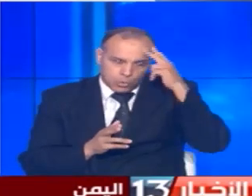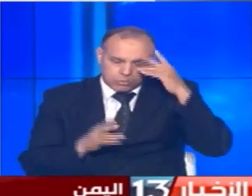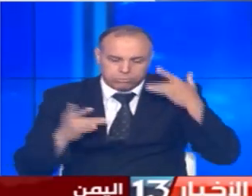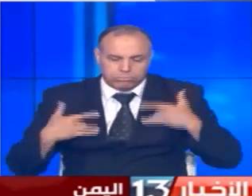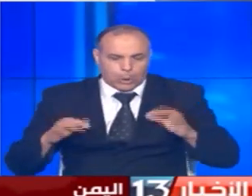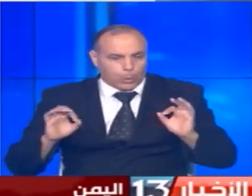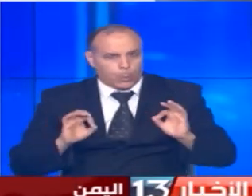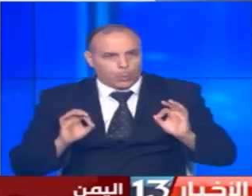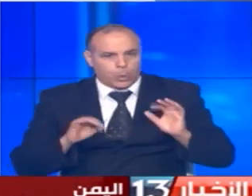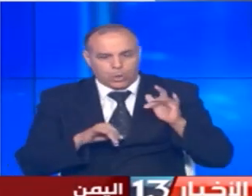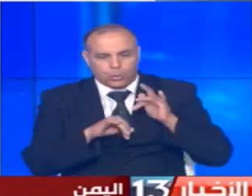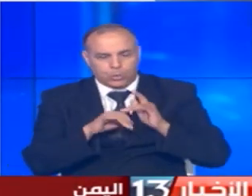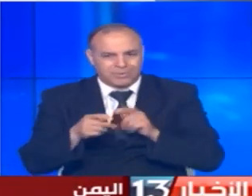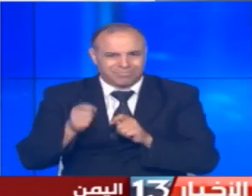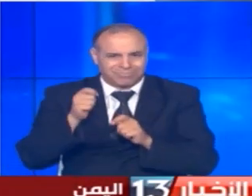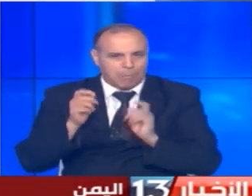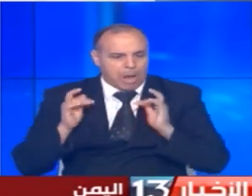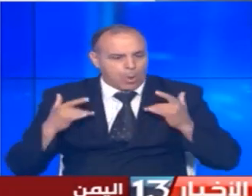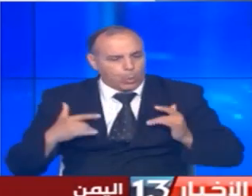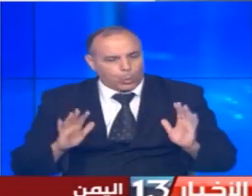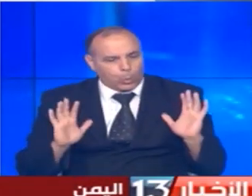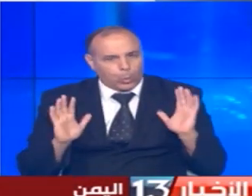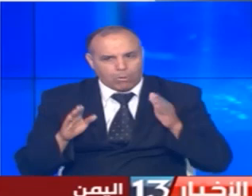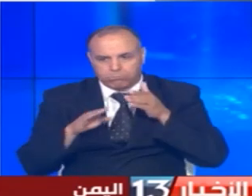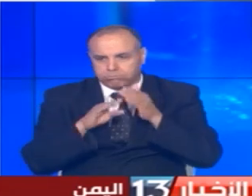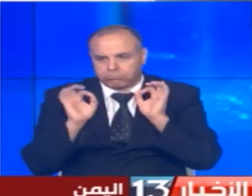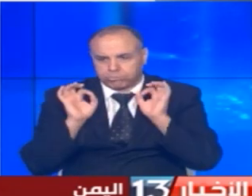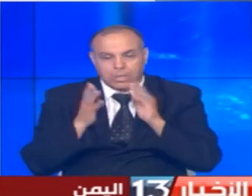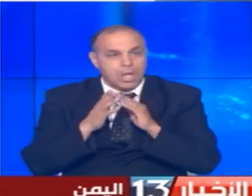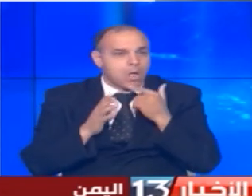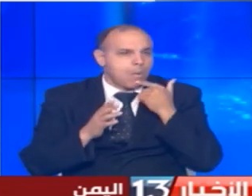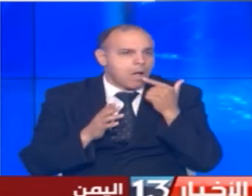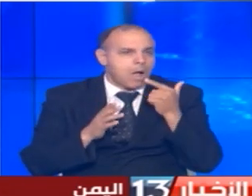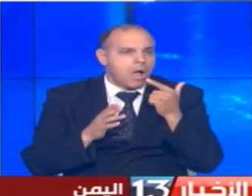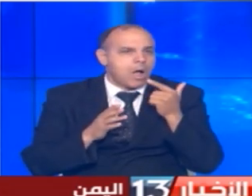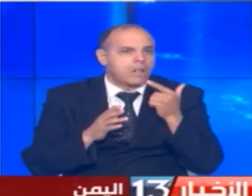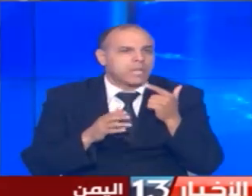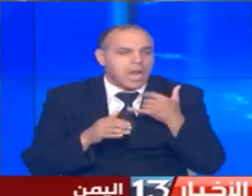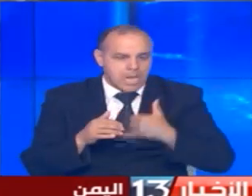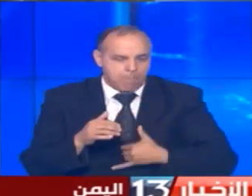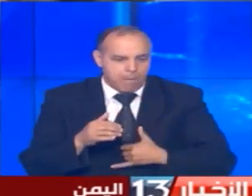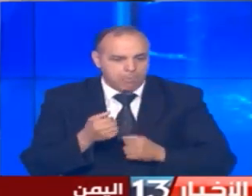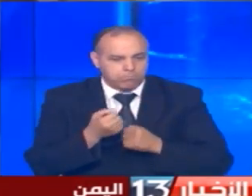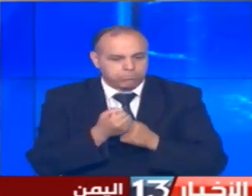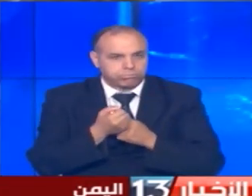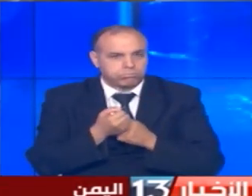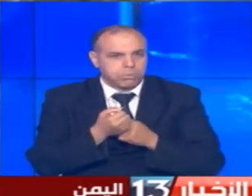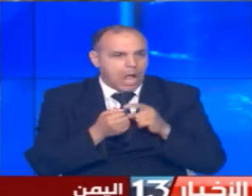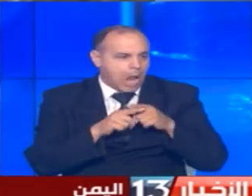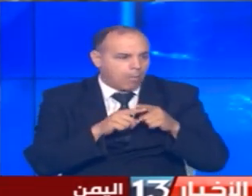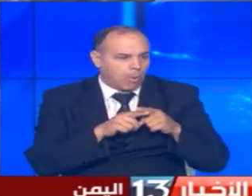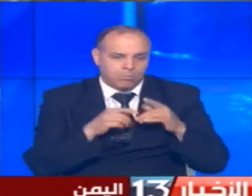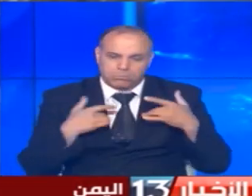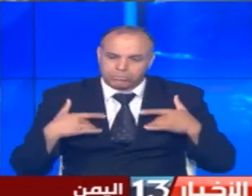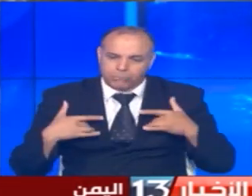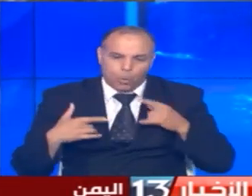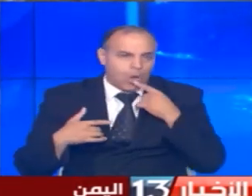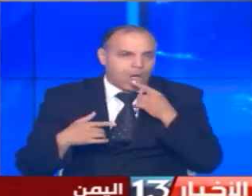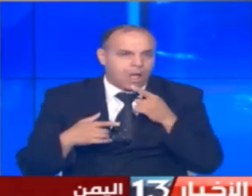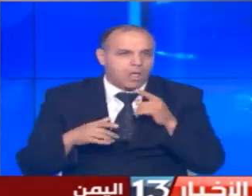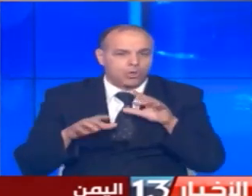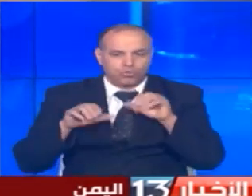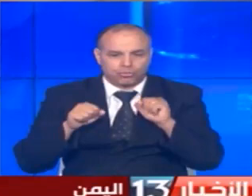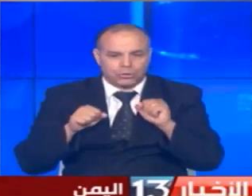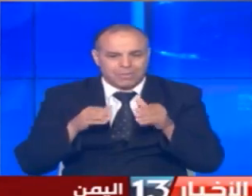مسؤولية قوة التحالف الذي تقودها عن الهجوم، فيما قالت قوة يمنية مدعومة من التحالف الأسبوع الماضي إنها سيطرت